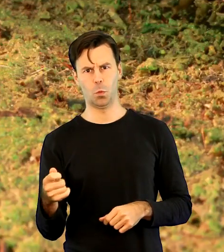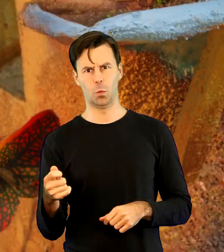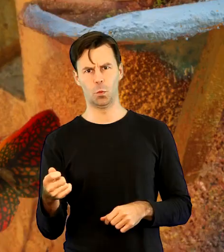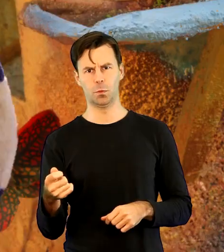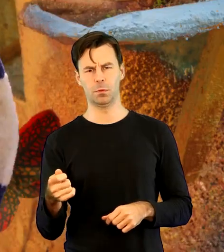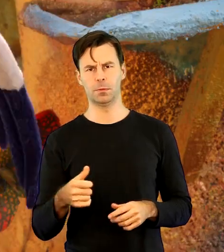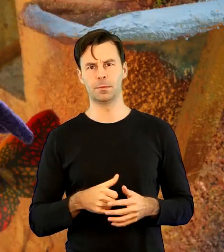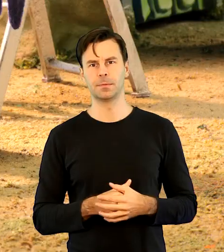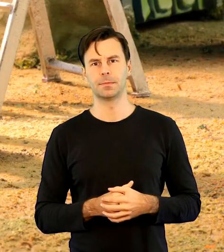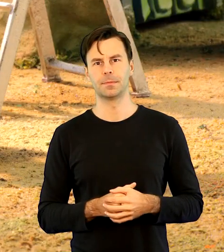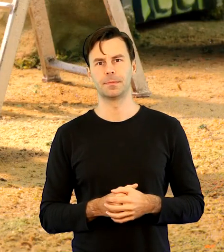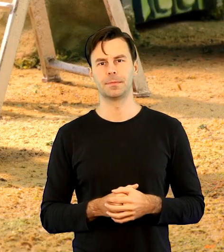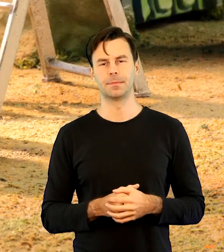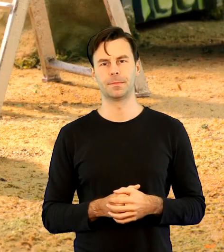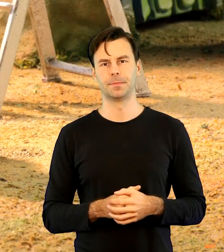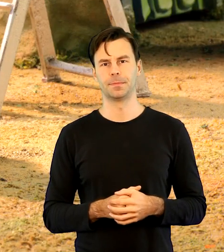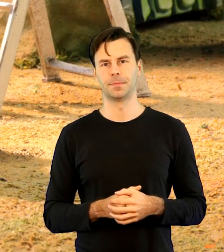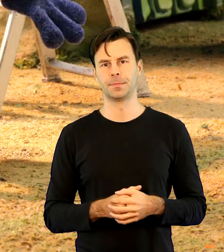klucz.